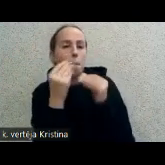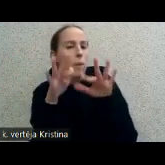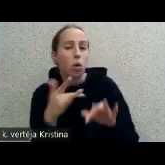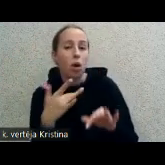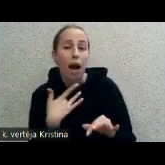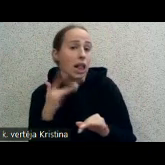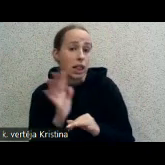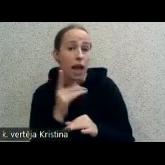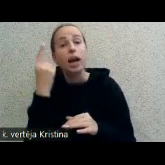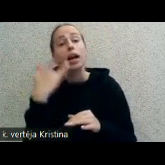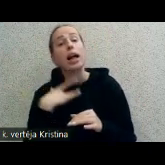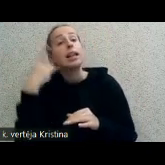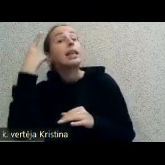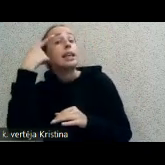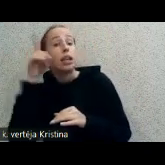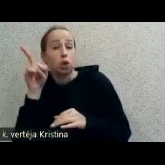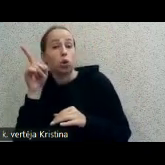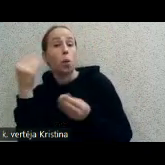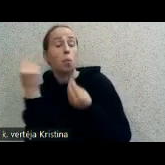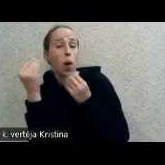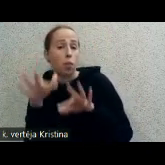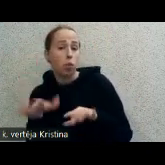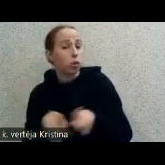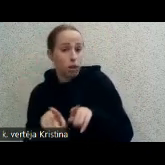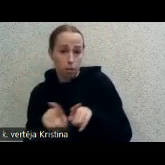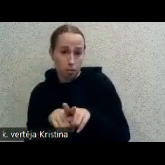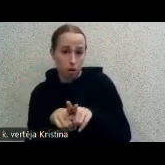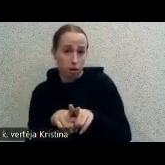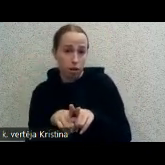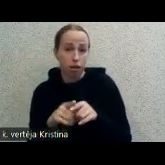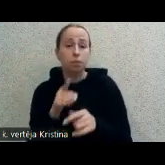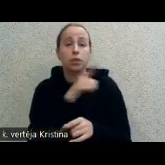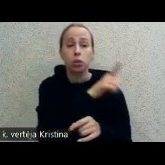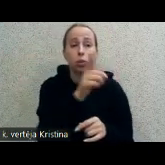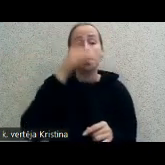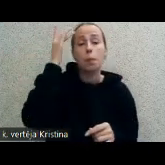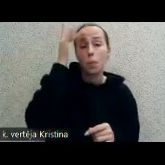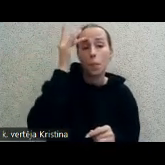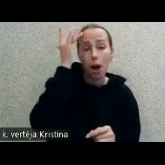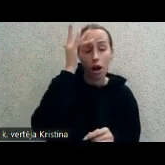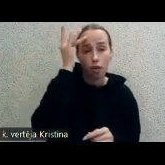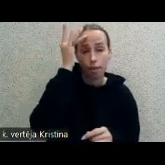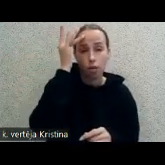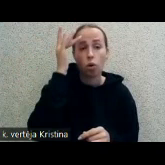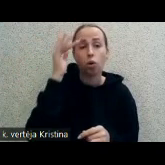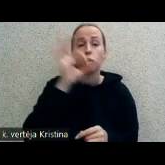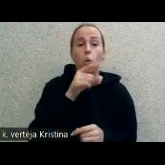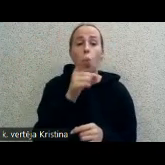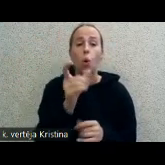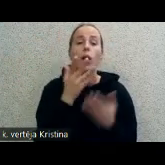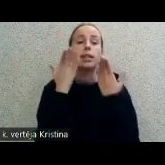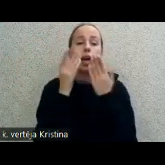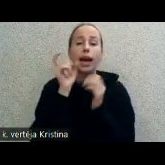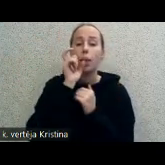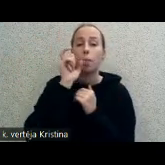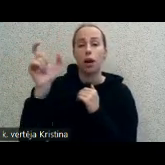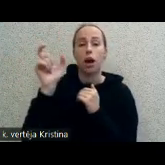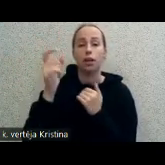galbūt ir kitose, už jų ribų. Tai vat reflektuokite, mąstykite apie skaitimą garsiai